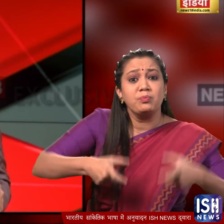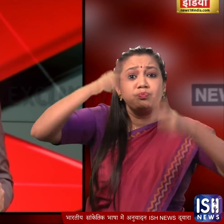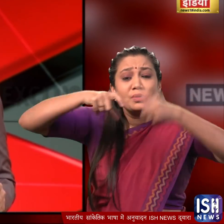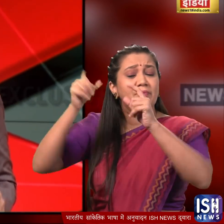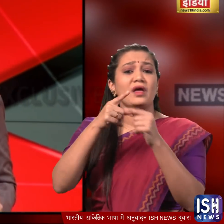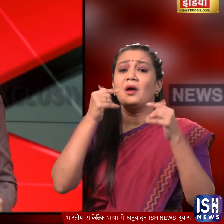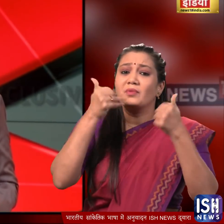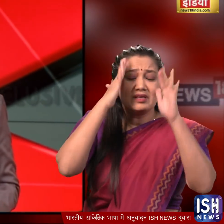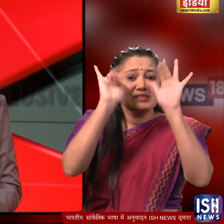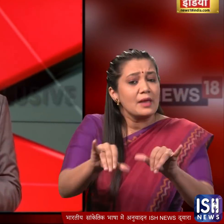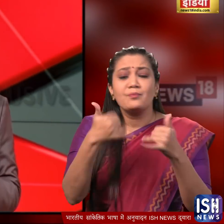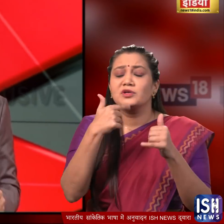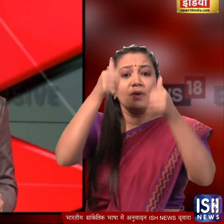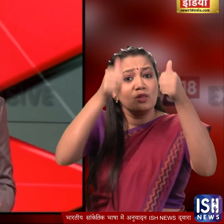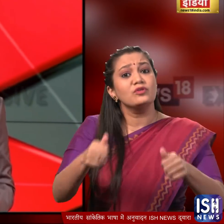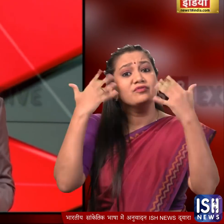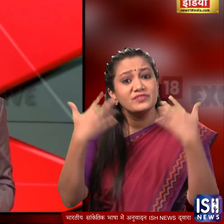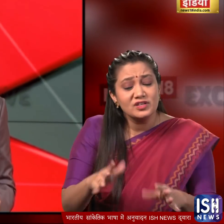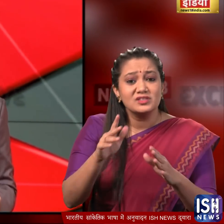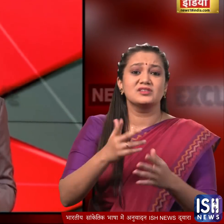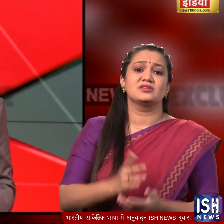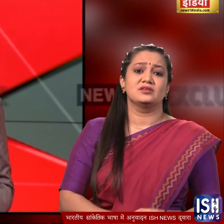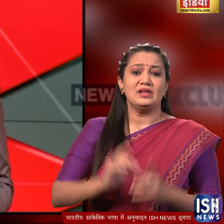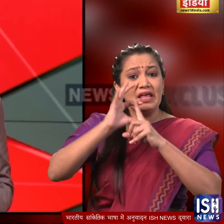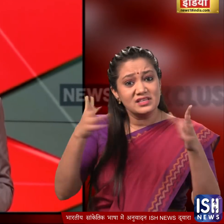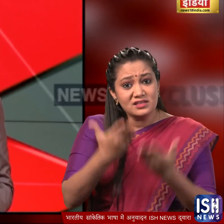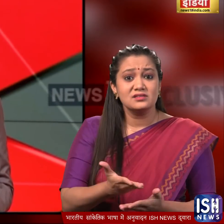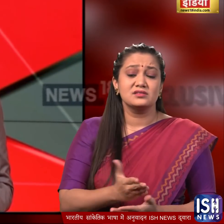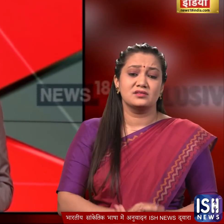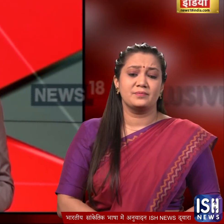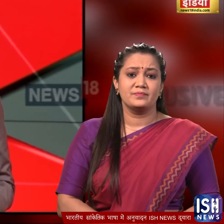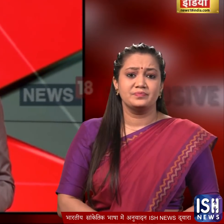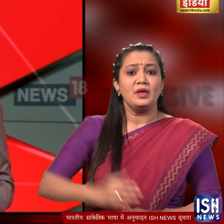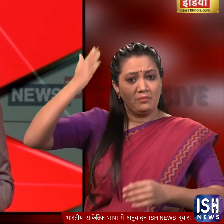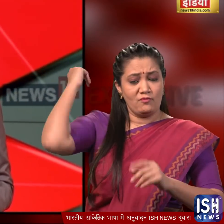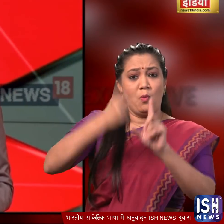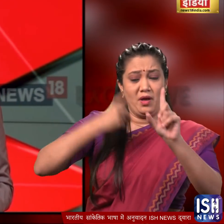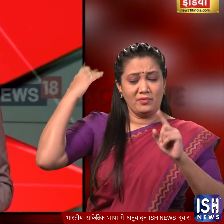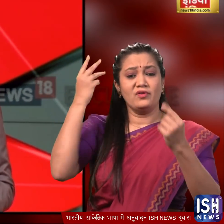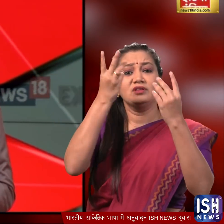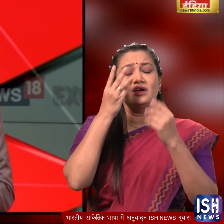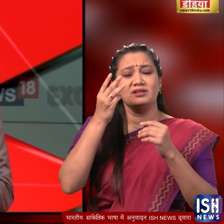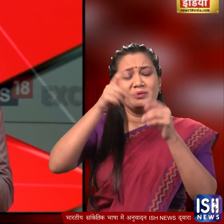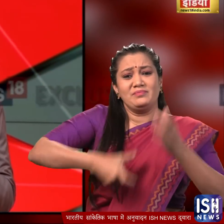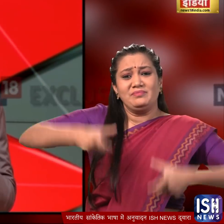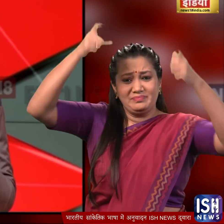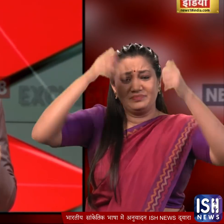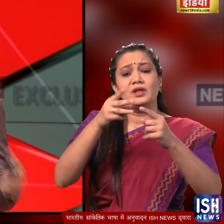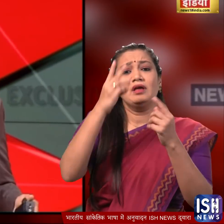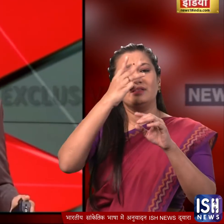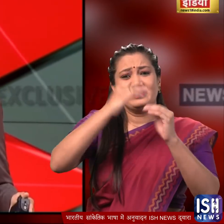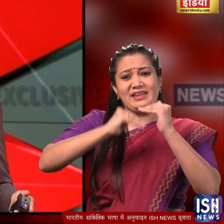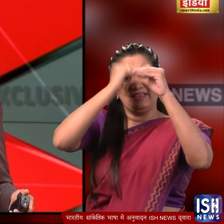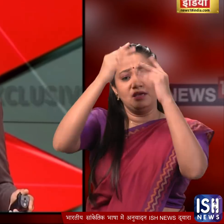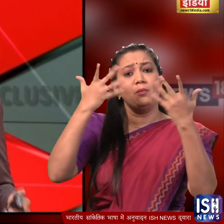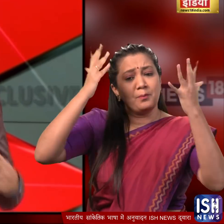को रहने या कारोबार के लिए खतरनाक घोषित कर रखा है। पिछले साल एक 3 मंजिला इमारत ढहने से वहां करीब 2 दर्जन लोगों की जान